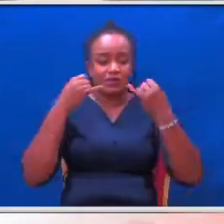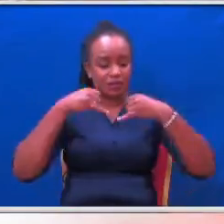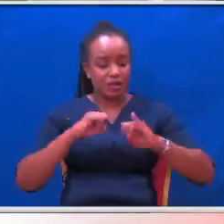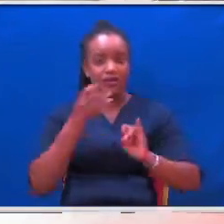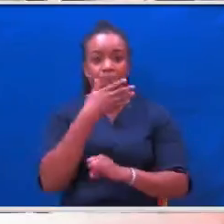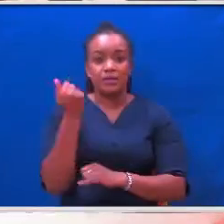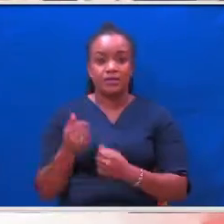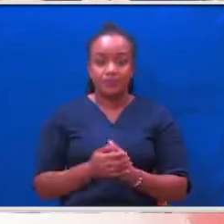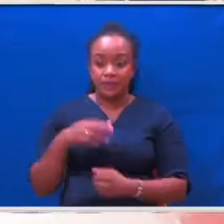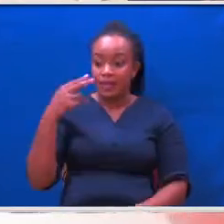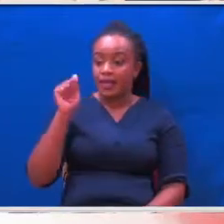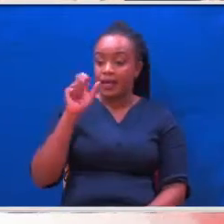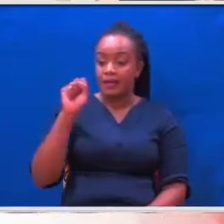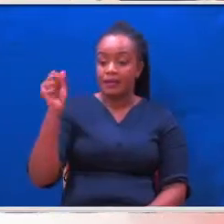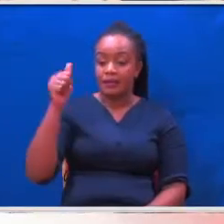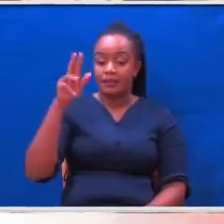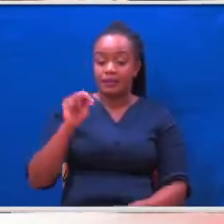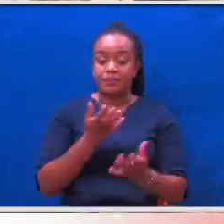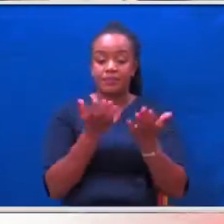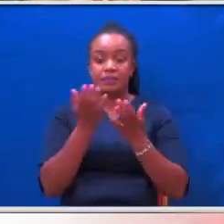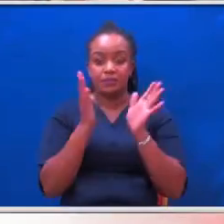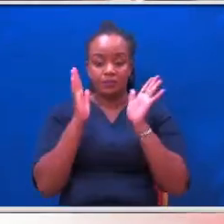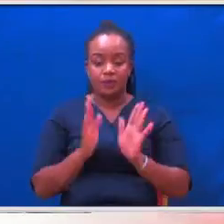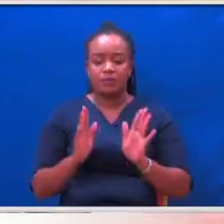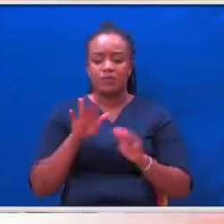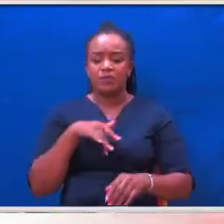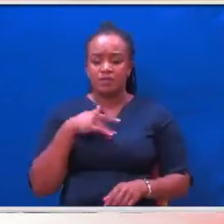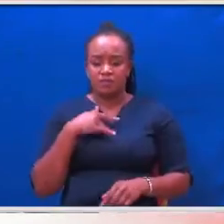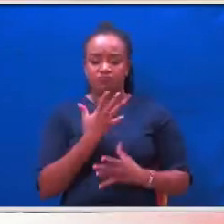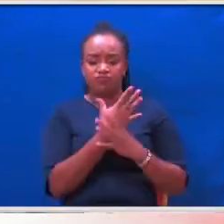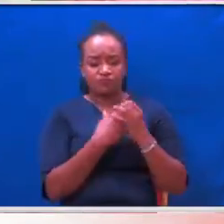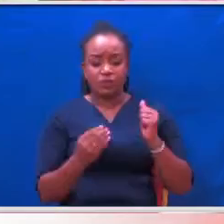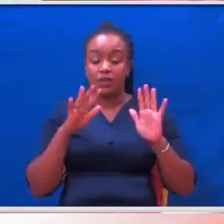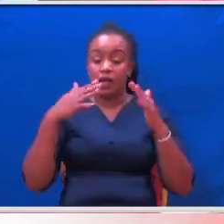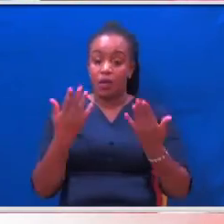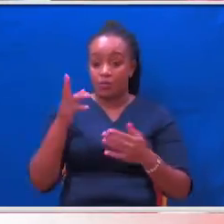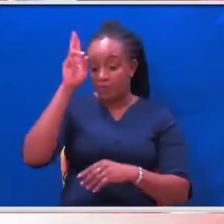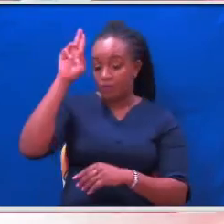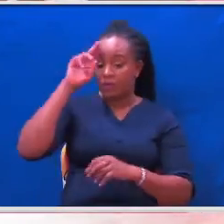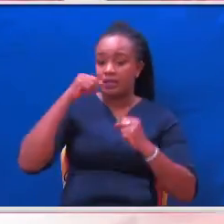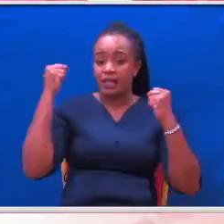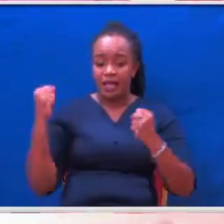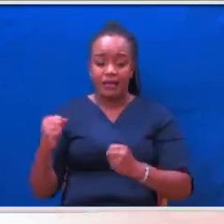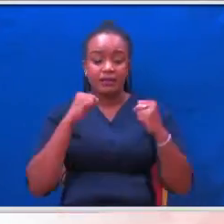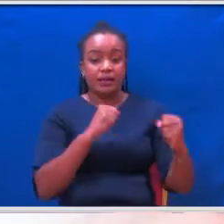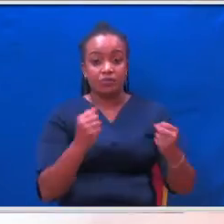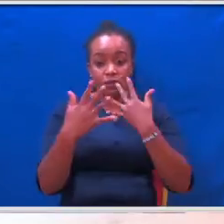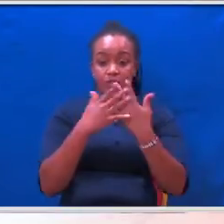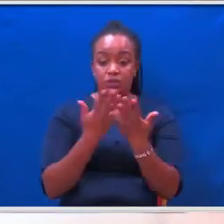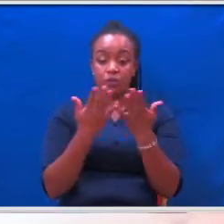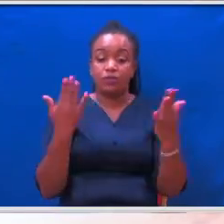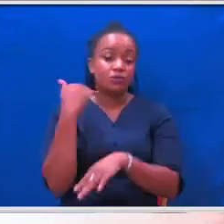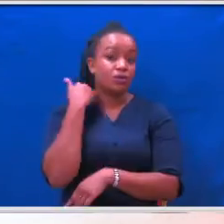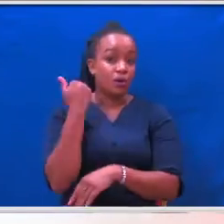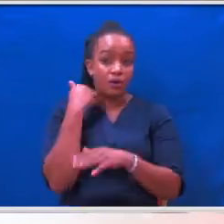Hassan Mbala, mmoja wa wafanyabiashara, alieleza kutamoshwa kwake na jinsi polisi walivyoshindwa kuwakabili wavamizi wakati wa tukio